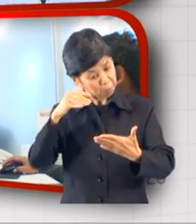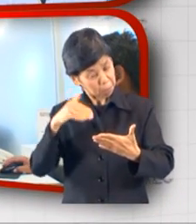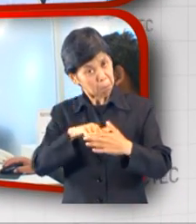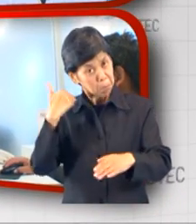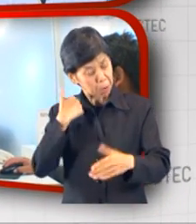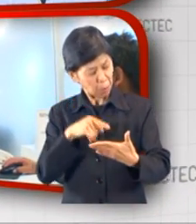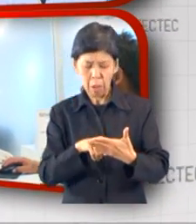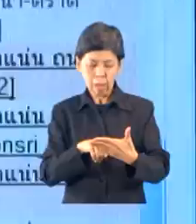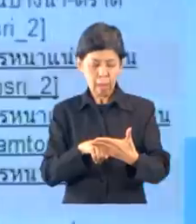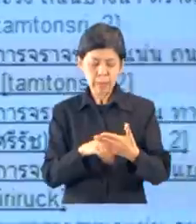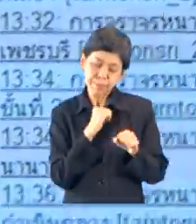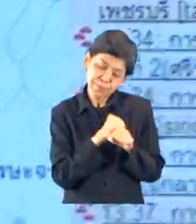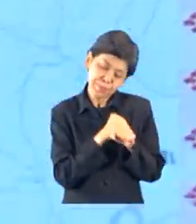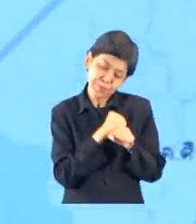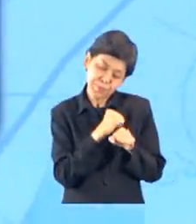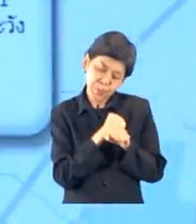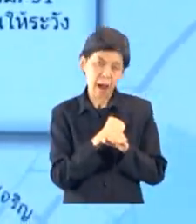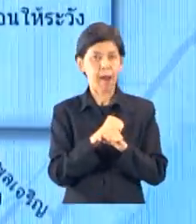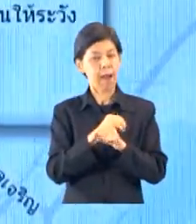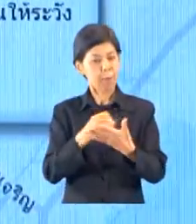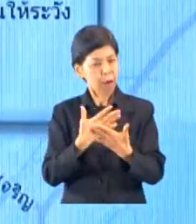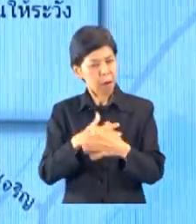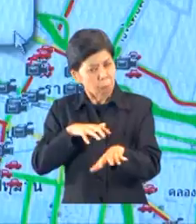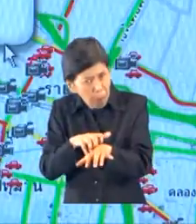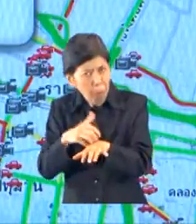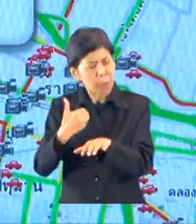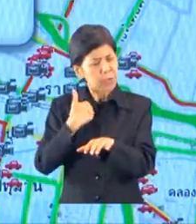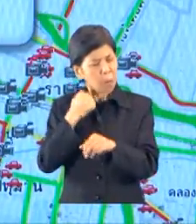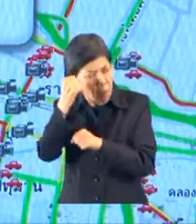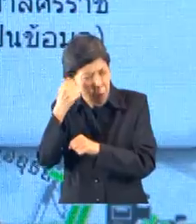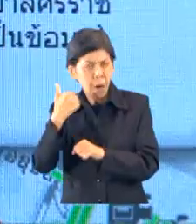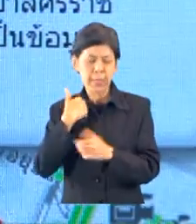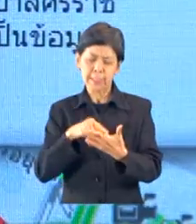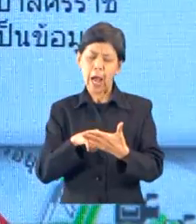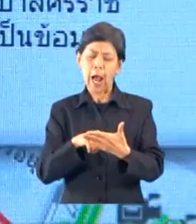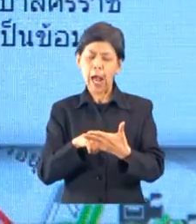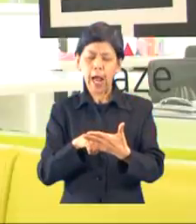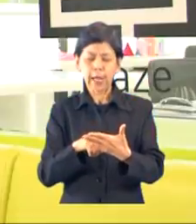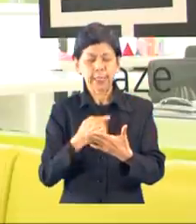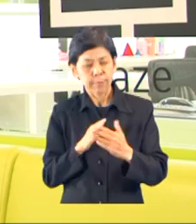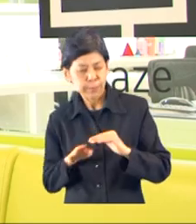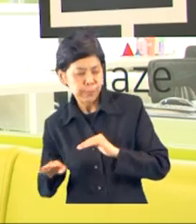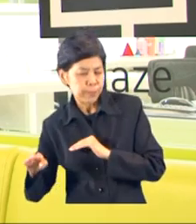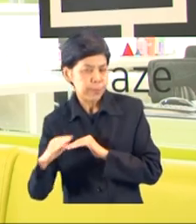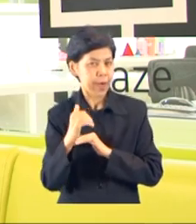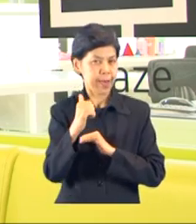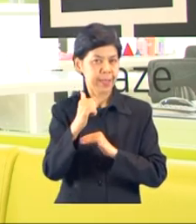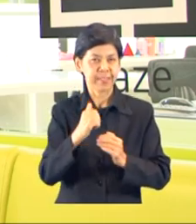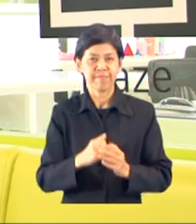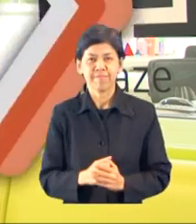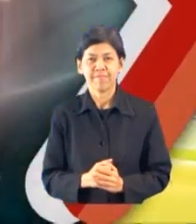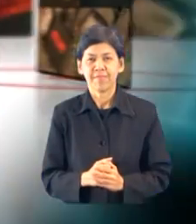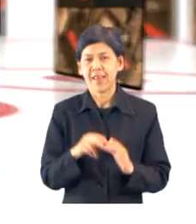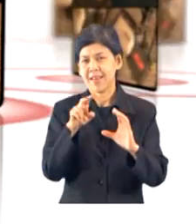วิภาวดีผมรถติดหรือเปล่ารถติดผมนั่งทำงานก่อนแล้วกันเริ่มมีข้อมูลอุบัติเหตุมีการประท้วงปิดถนนก็ให้คนเลี่ยงเส้นทาง